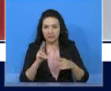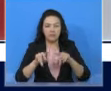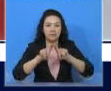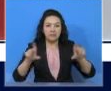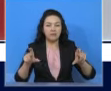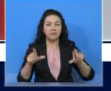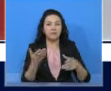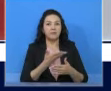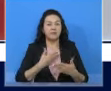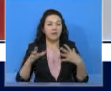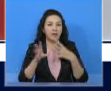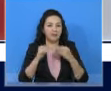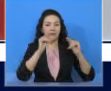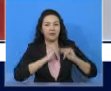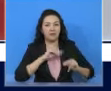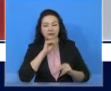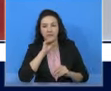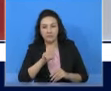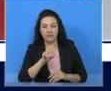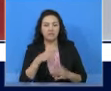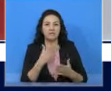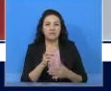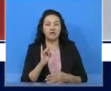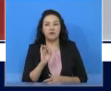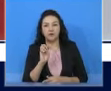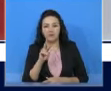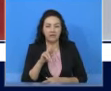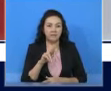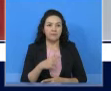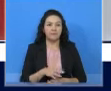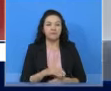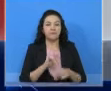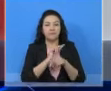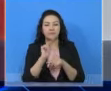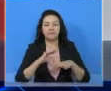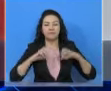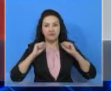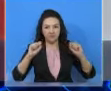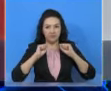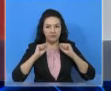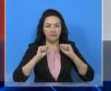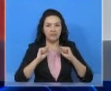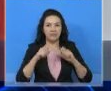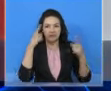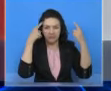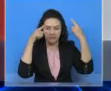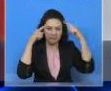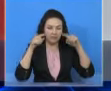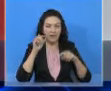этом здании с нами работают специалисты профиля, инструктор по физкультуре,